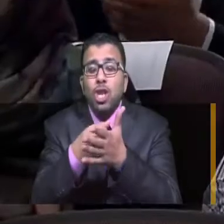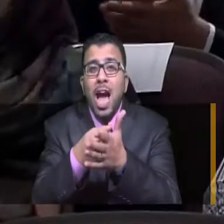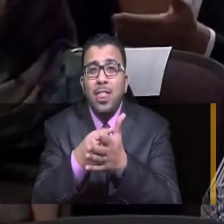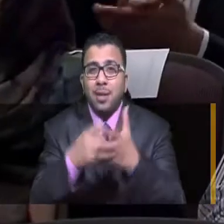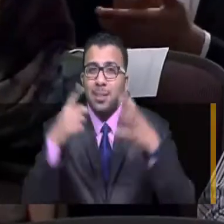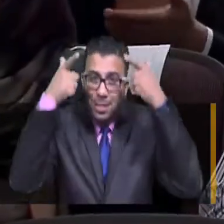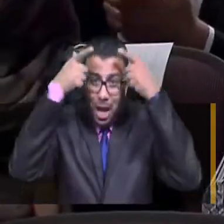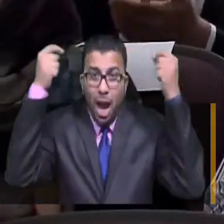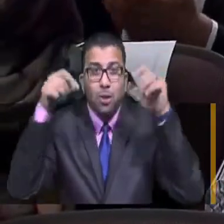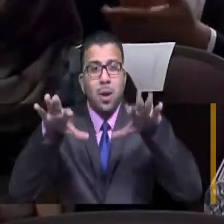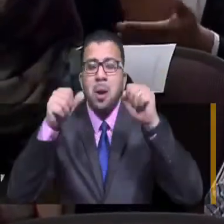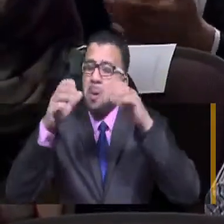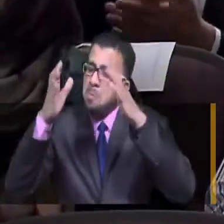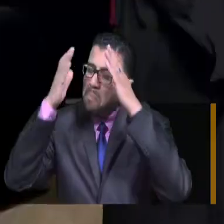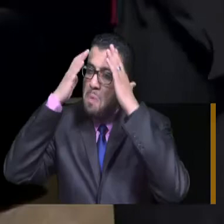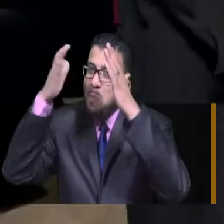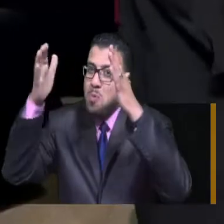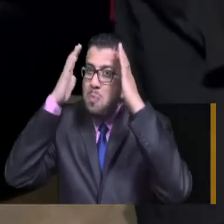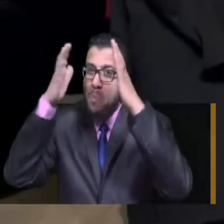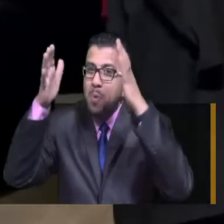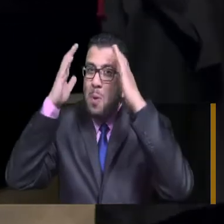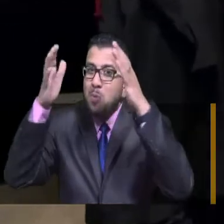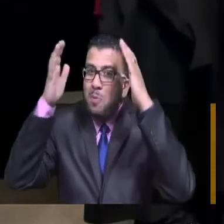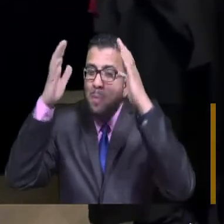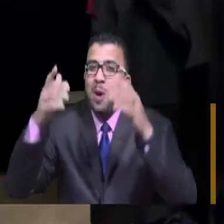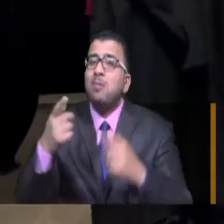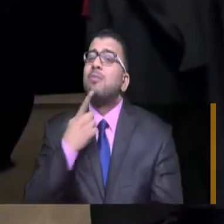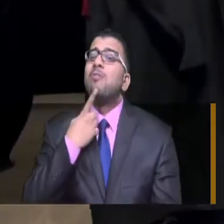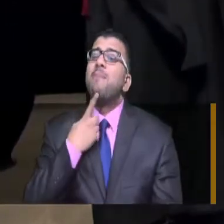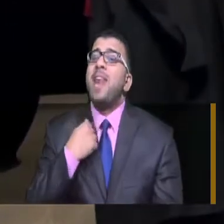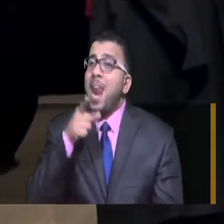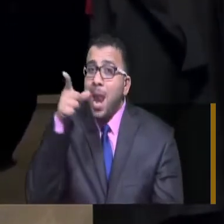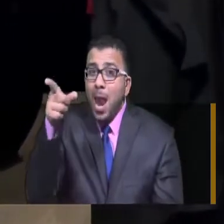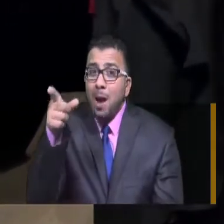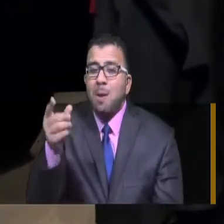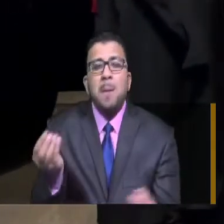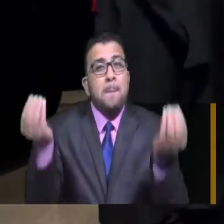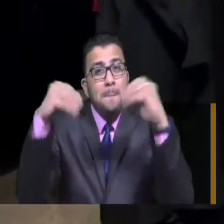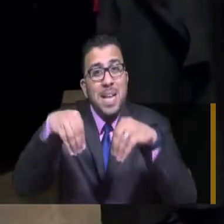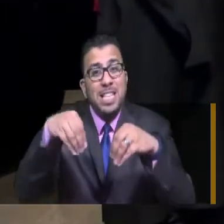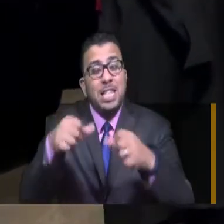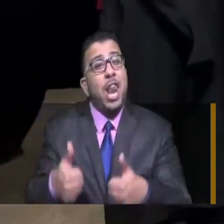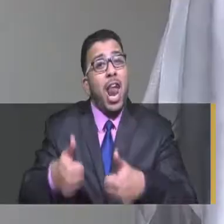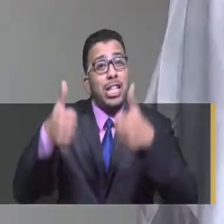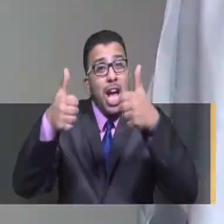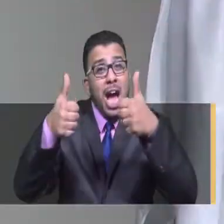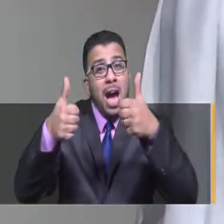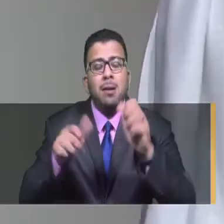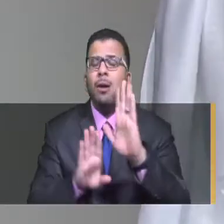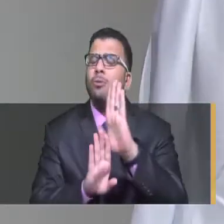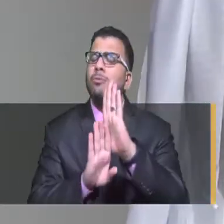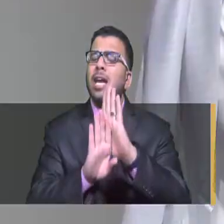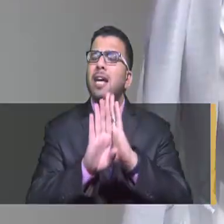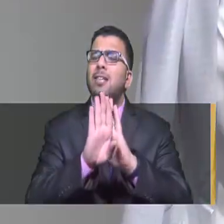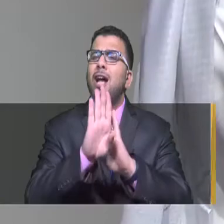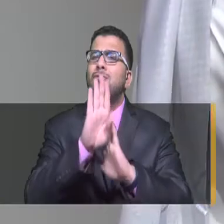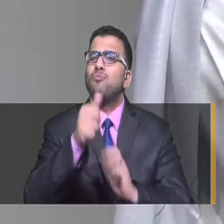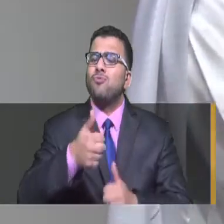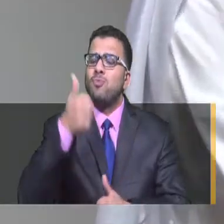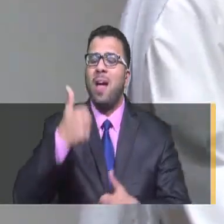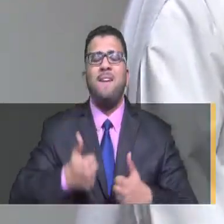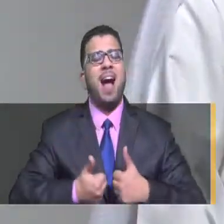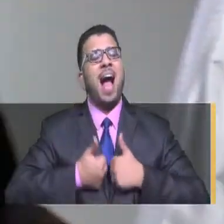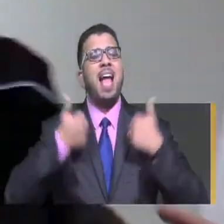حيث هناهم سموه بهذه المناسبه متمنيا له له المزيد من النجاح وتحقيق الانجازات